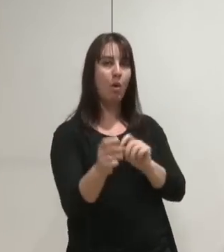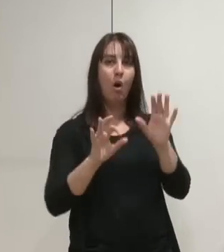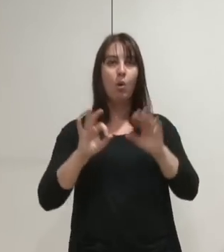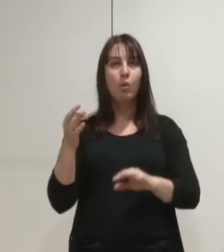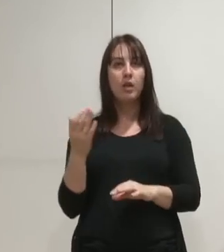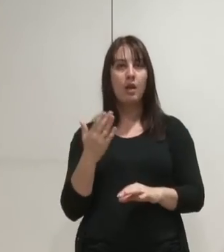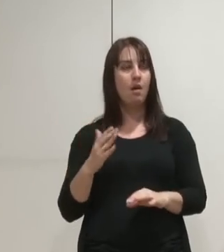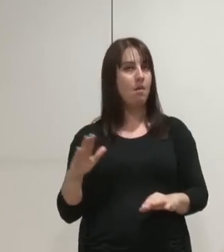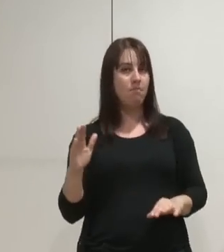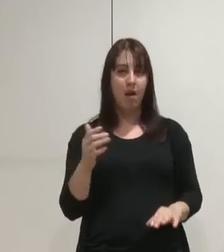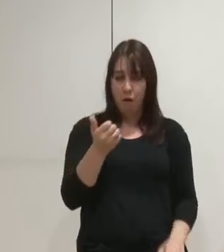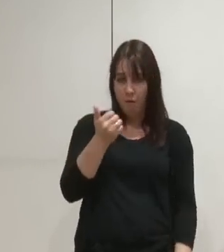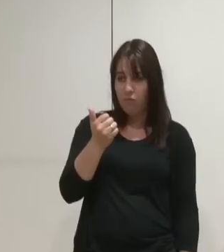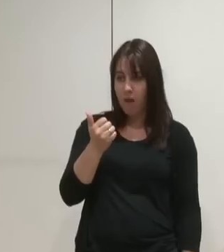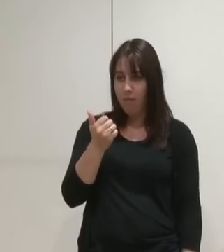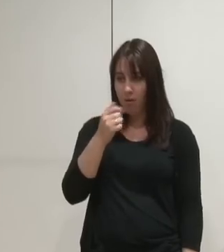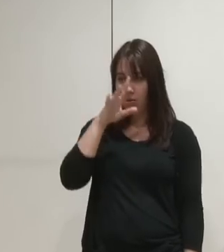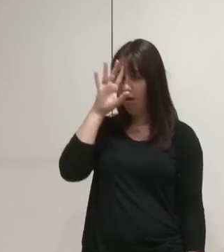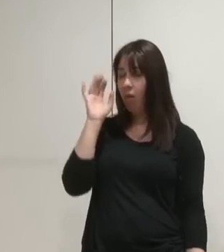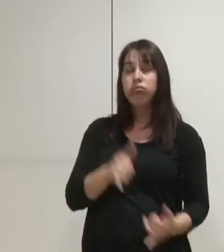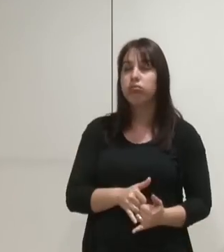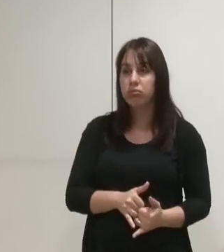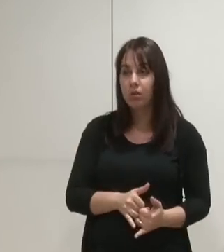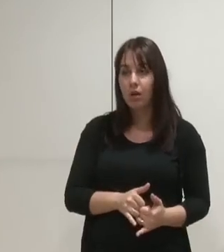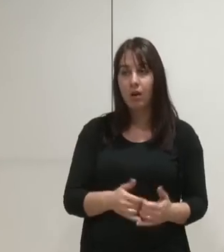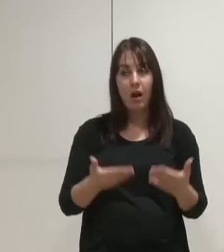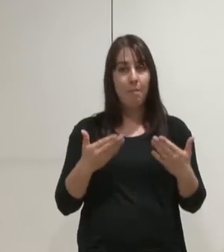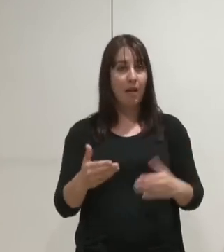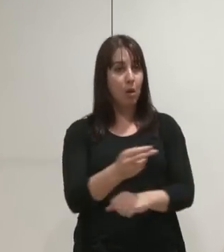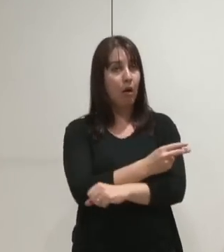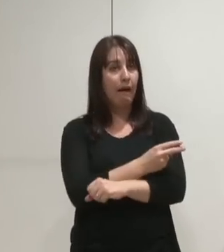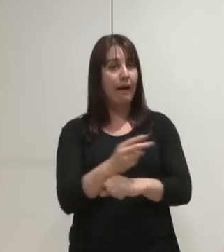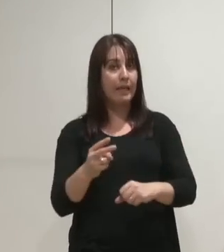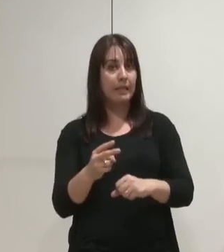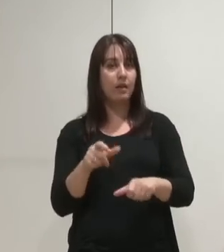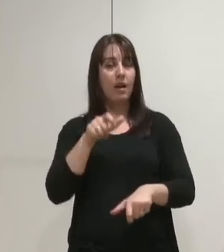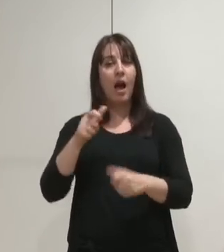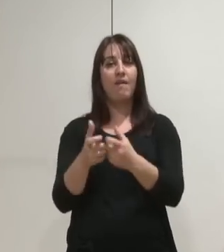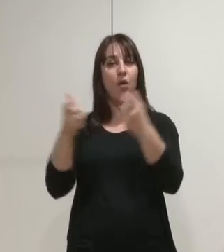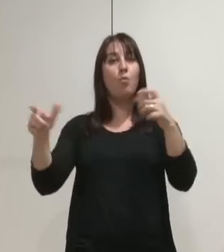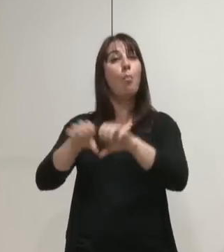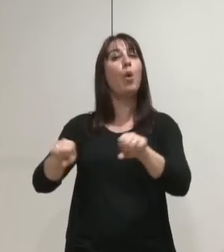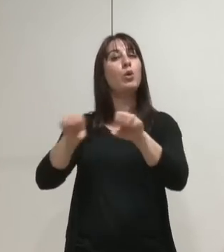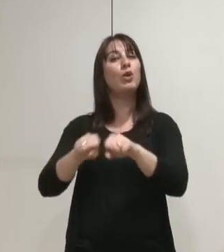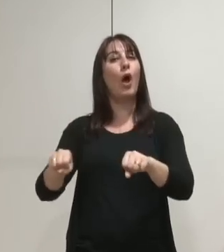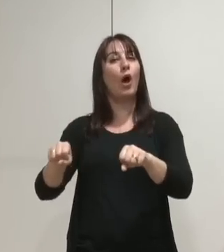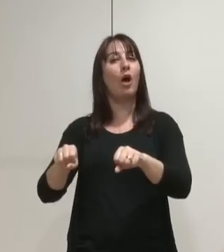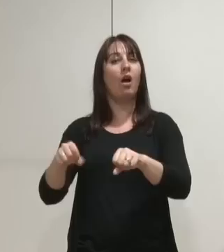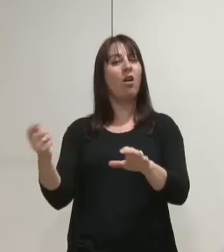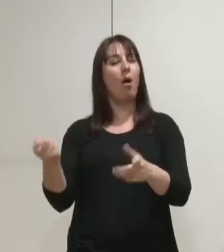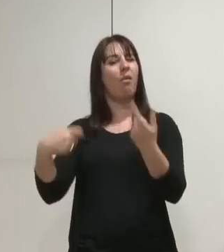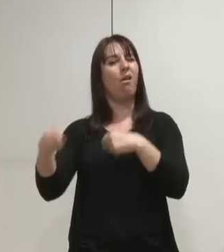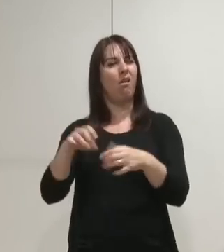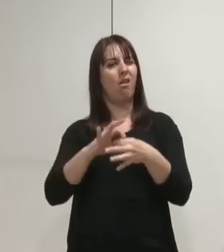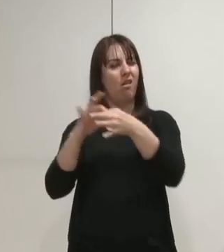avez même pas pris conscience c'est que nous partageons maintenant les risques avec les producteur avant effectivement ancien